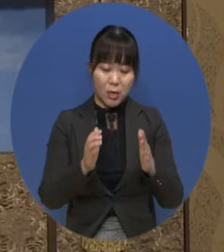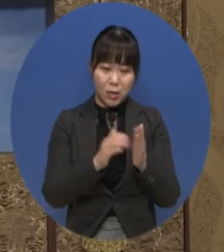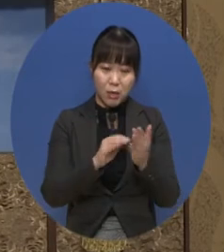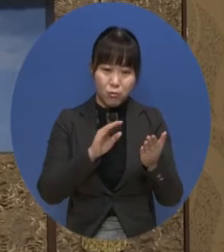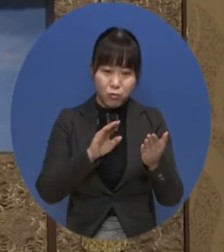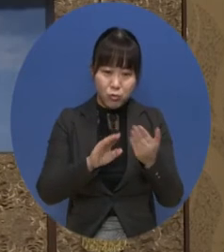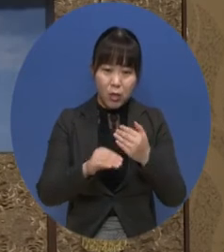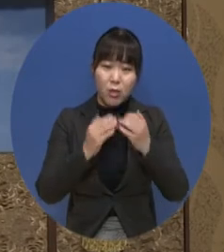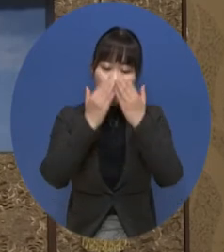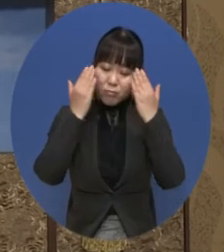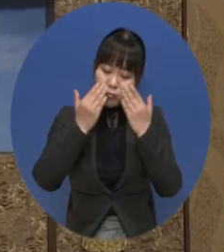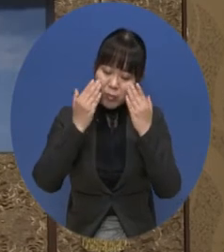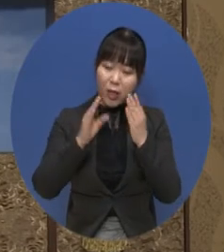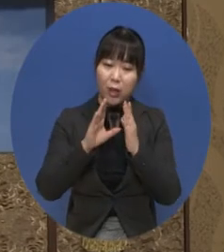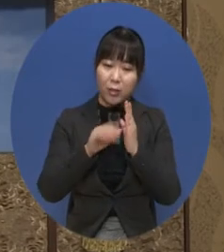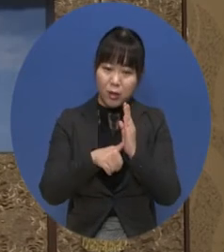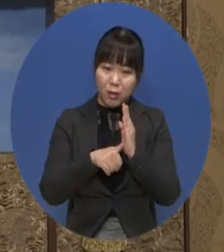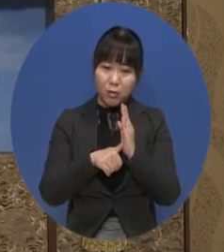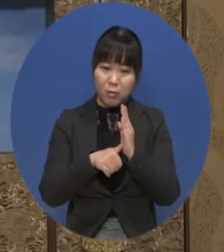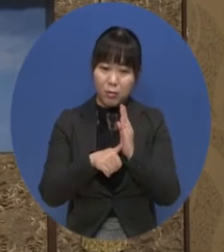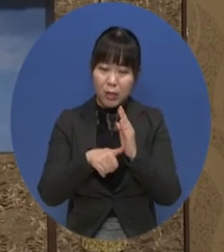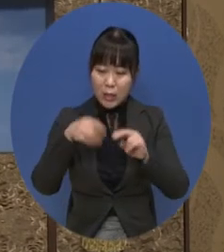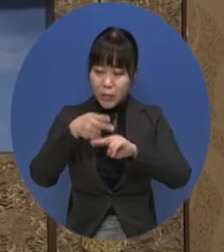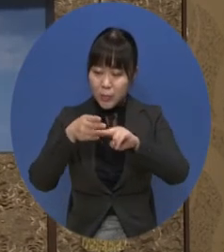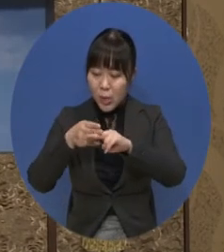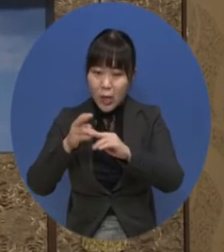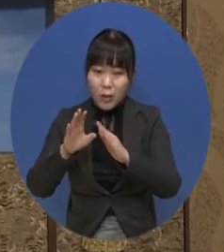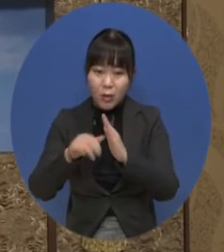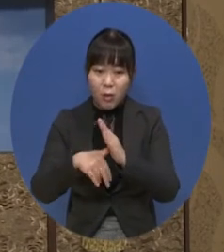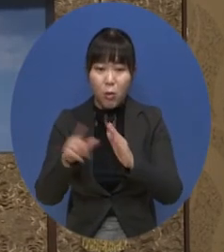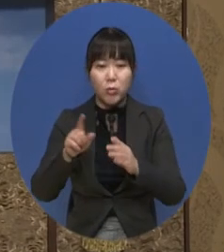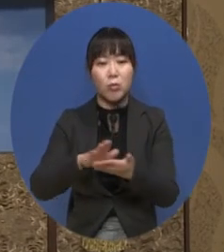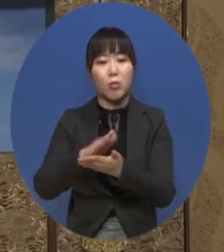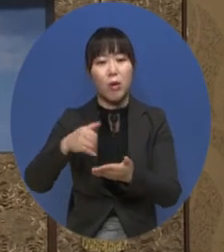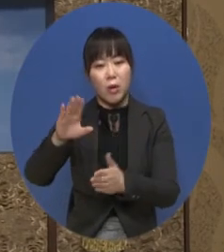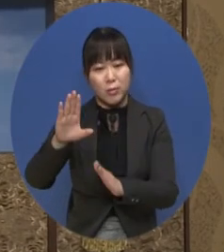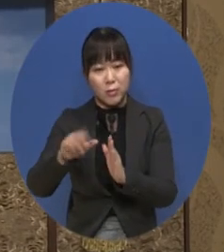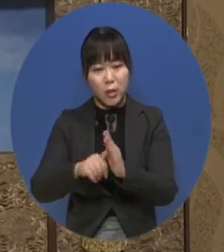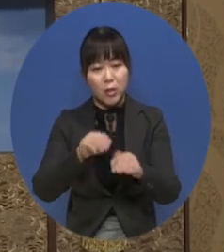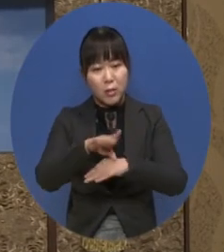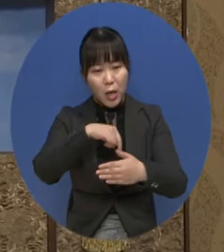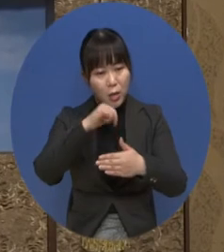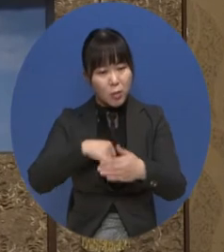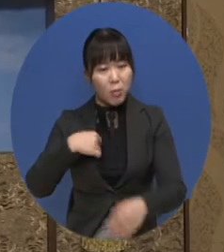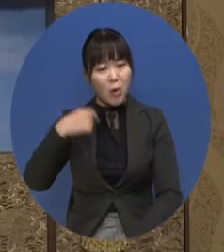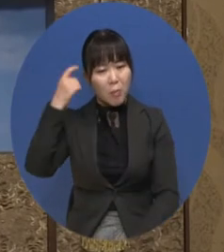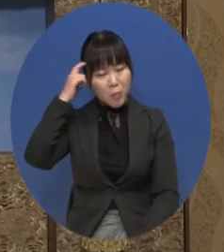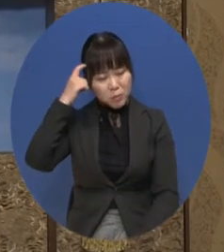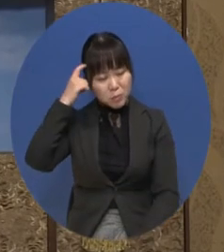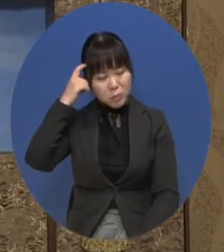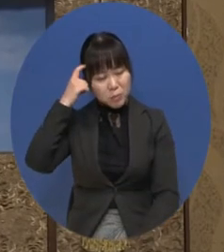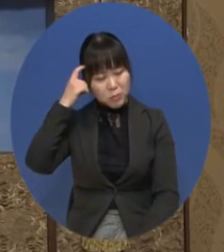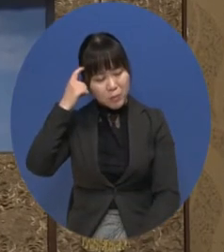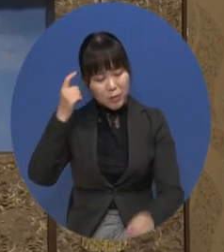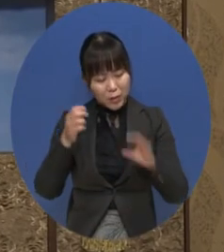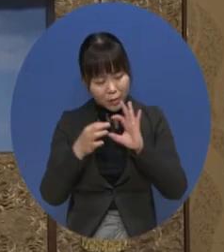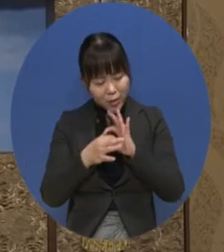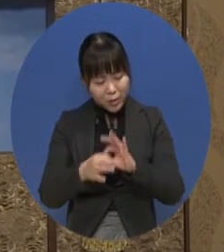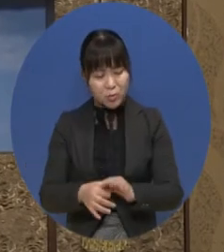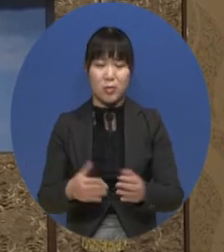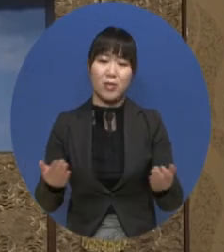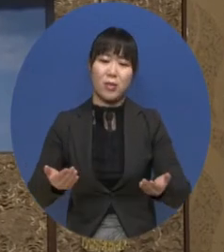해서 세수를 할 때도 뭐 음식을 할 때도 뭐 어디 놀러 갈 때도 차 안에서도 그러니까 뭔가 계속